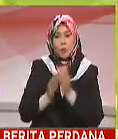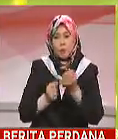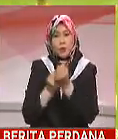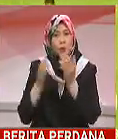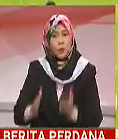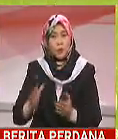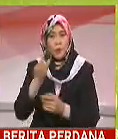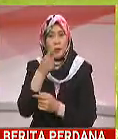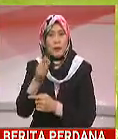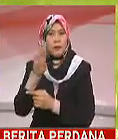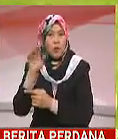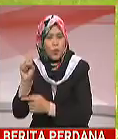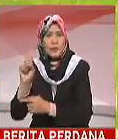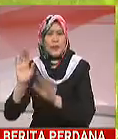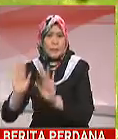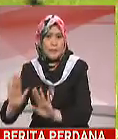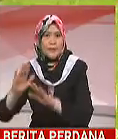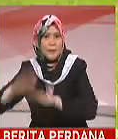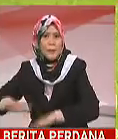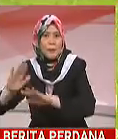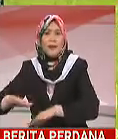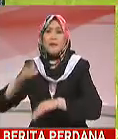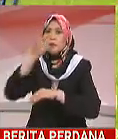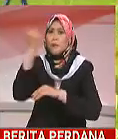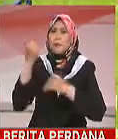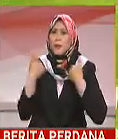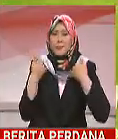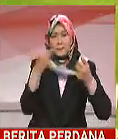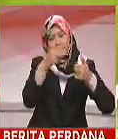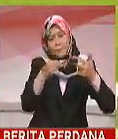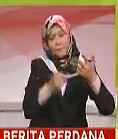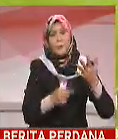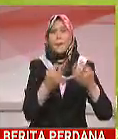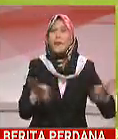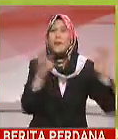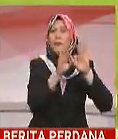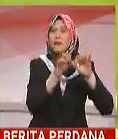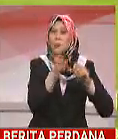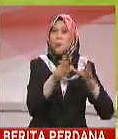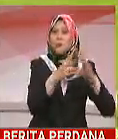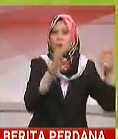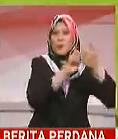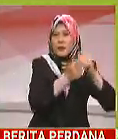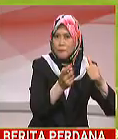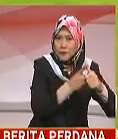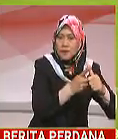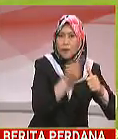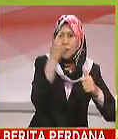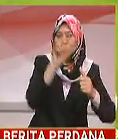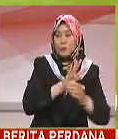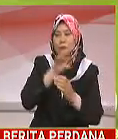Bos gaurus bersabar kerana masih ada perkara yang lebih penting untuk diselesaikan terlebih dahulu terutama